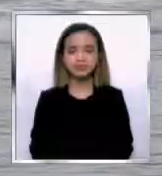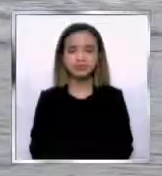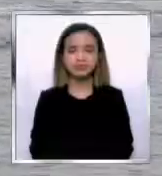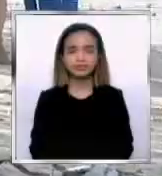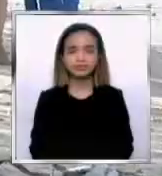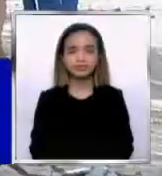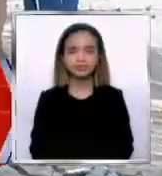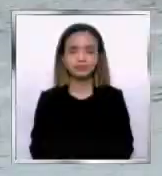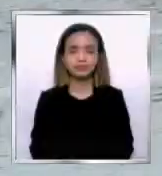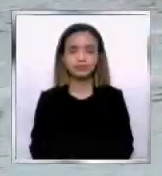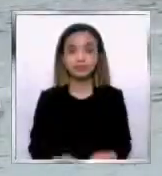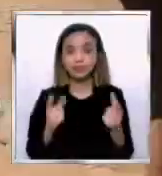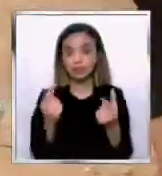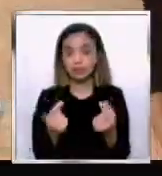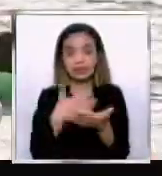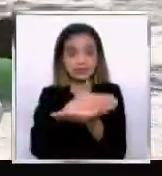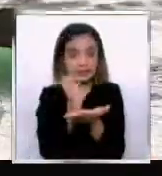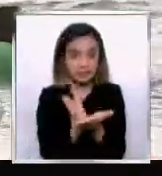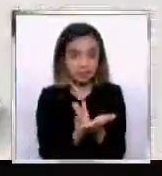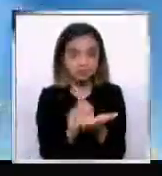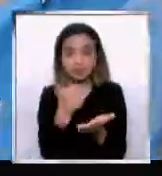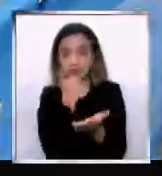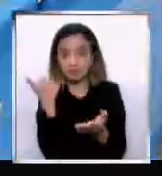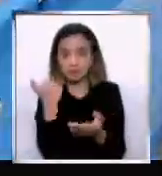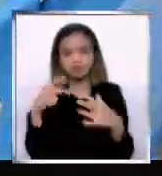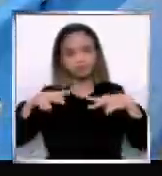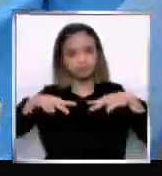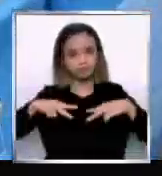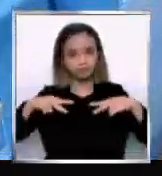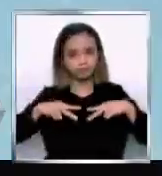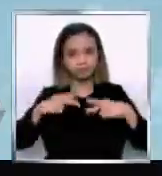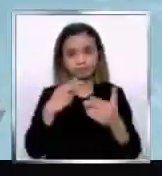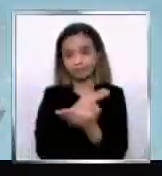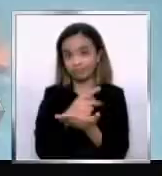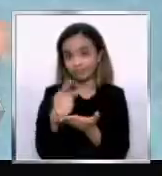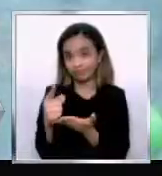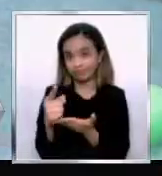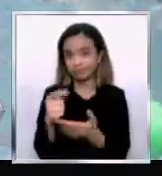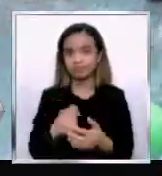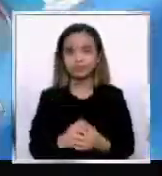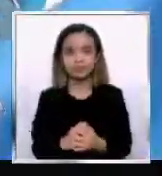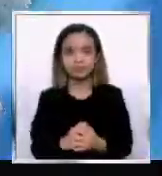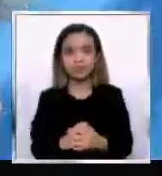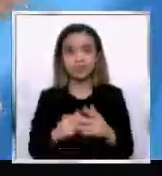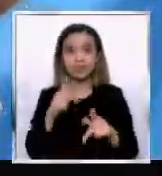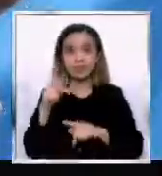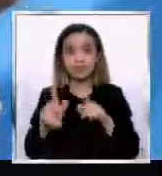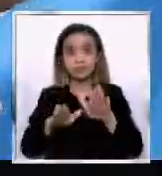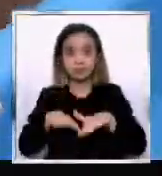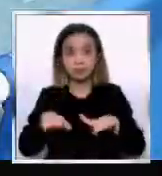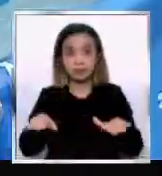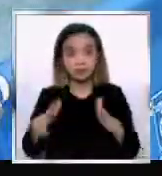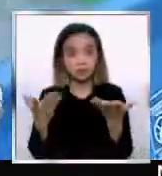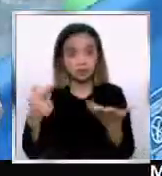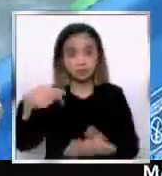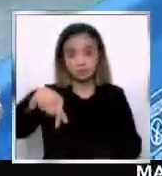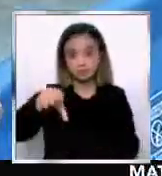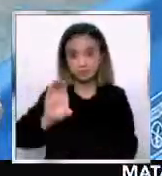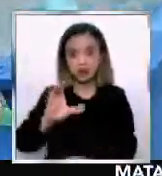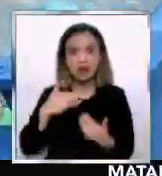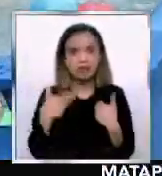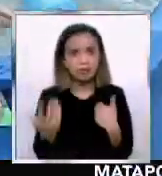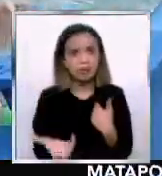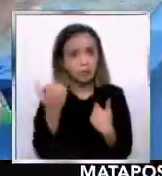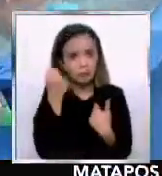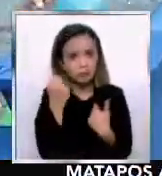Habang nagbabakasyon ng iba ngayong Semana Santa, ang mga batang ito sa Agham Street, Quezon City, may sariling swimming